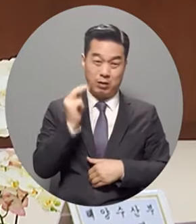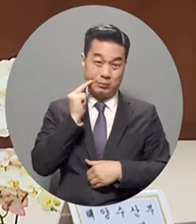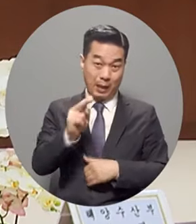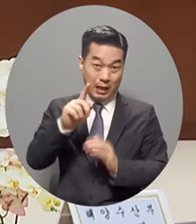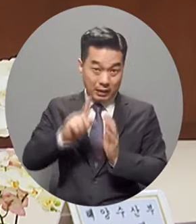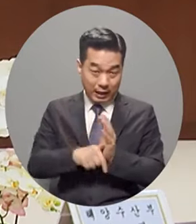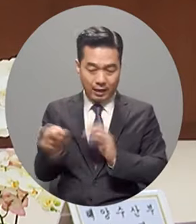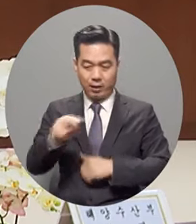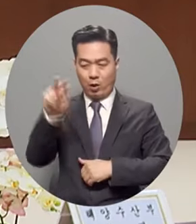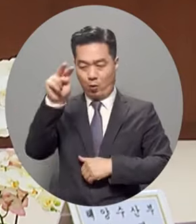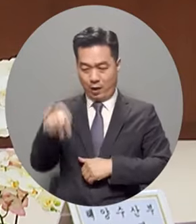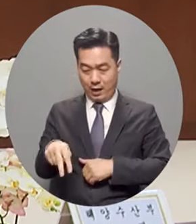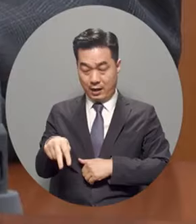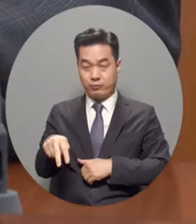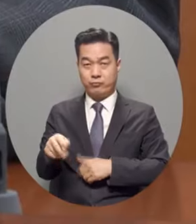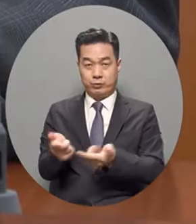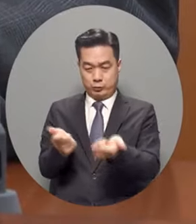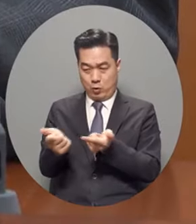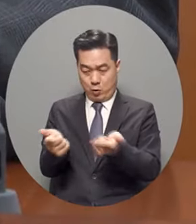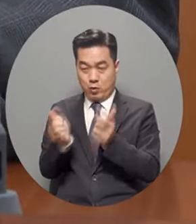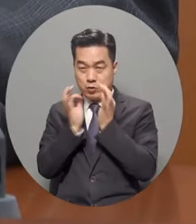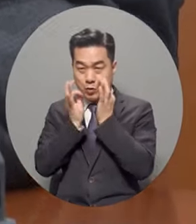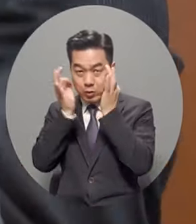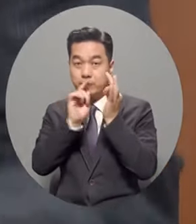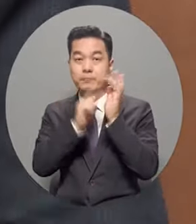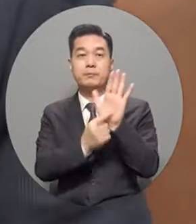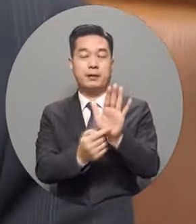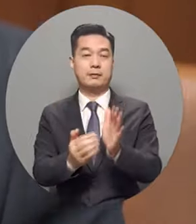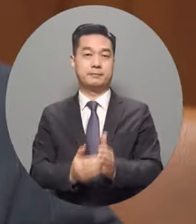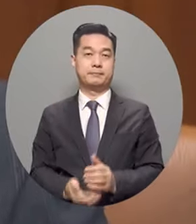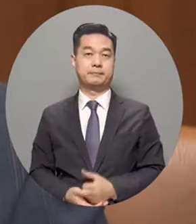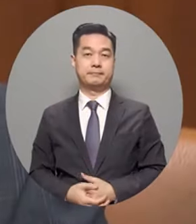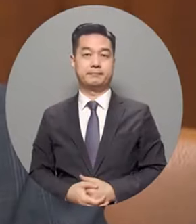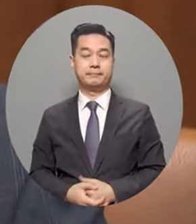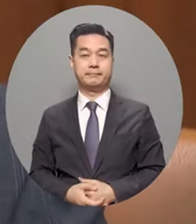환율 안정에 적극 개입하겠다고 밝혔습니다 MBC 뉴스 김현진입니다